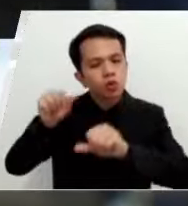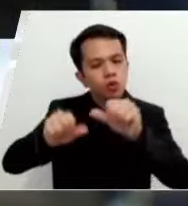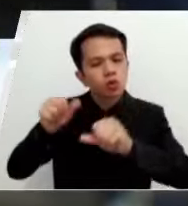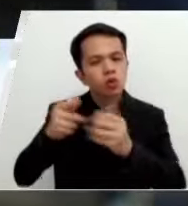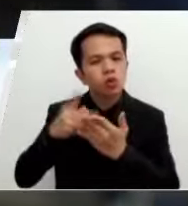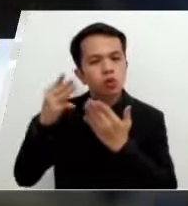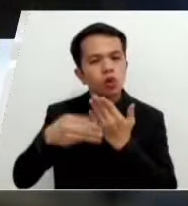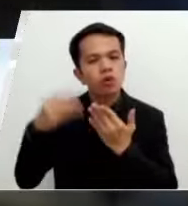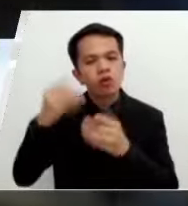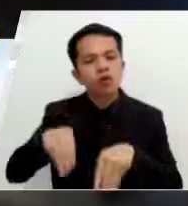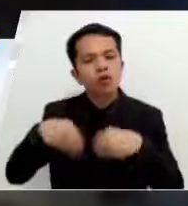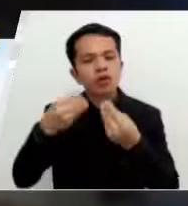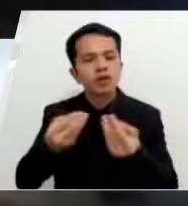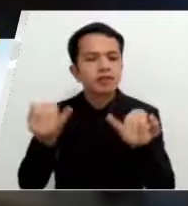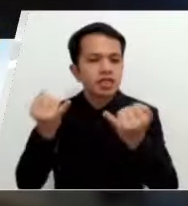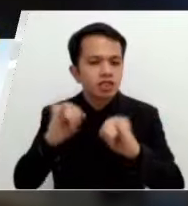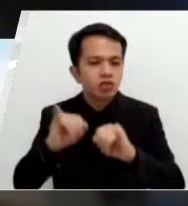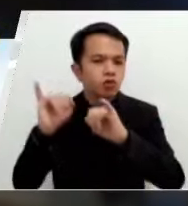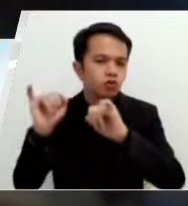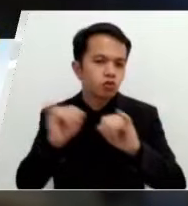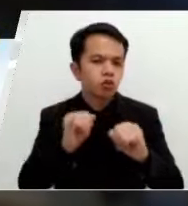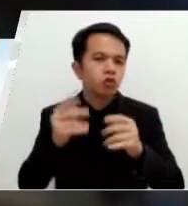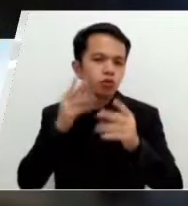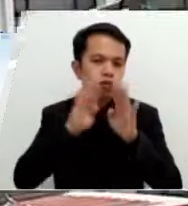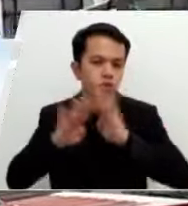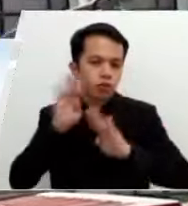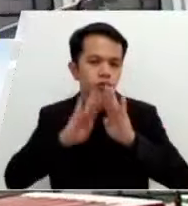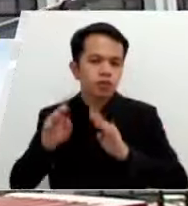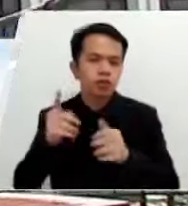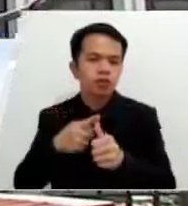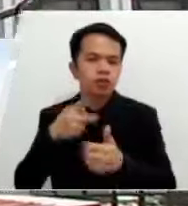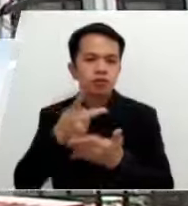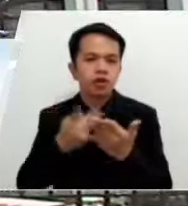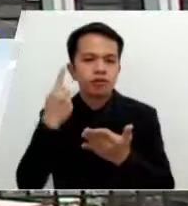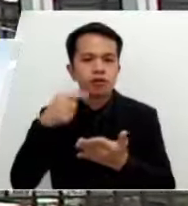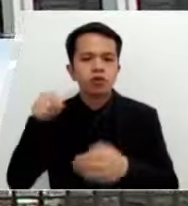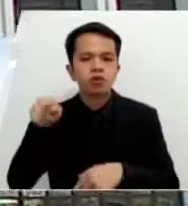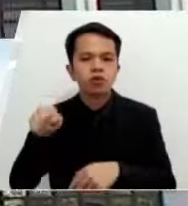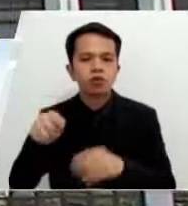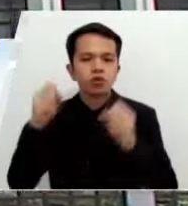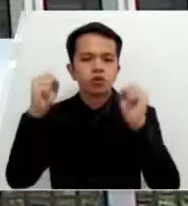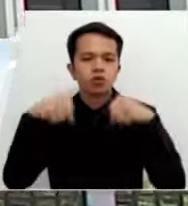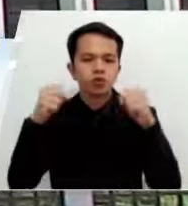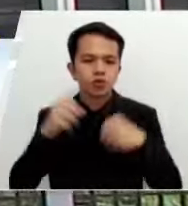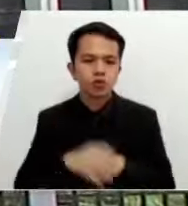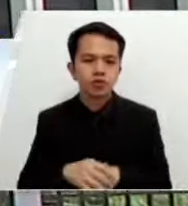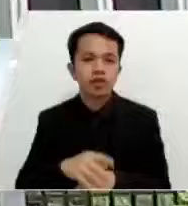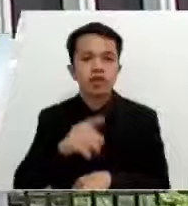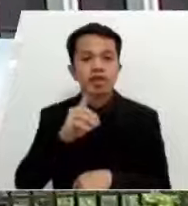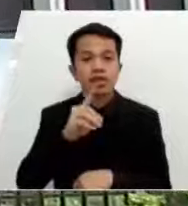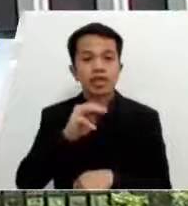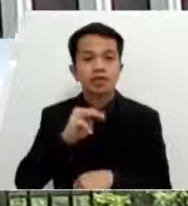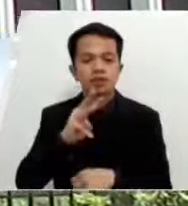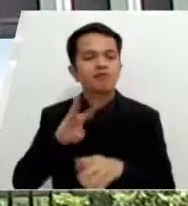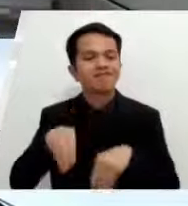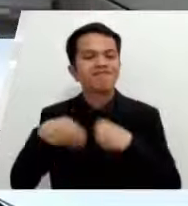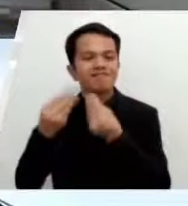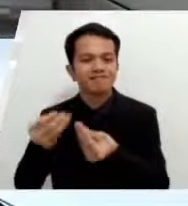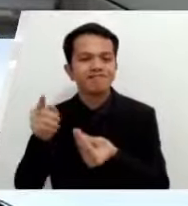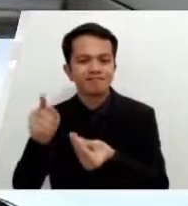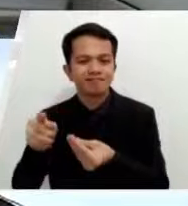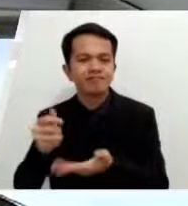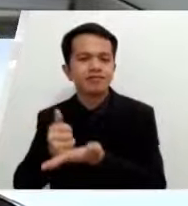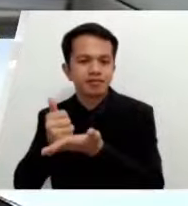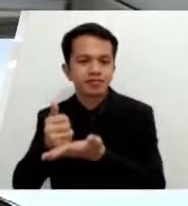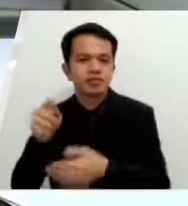mga issue at problemang lumabas sa unang bahagi ng kasunduan. Sabi ng DMW, bibigyan ng legal na tulong ang 2 nakulong na Pinoy. At